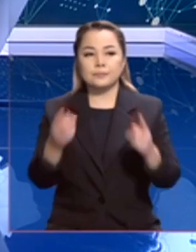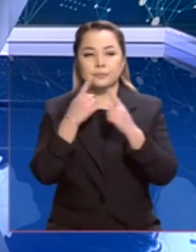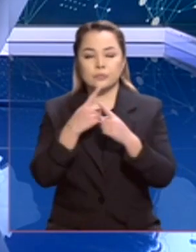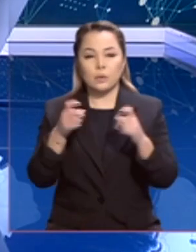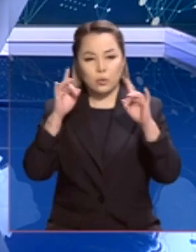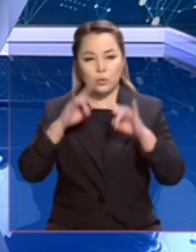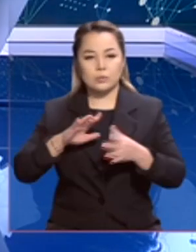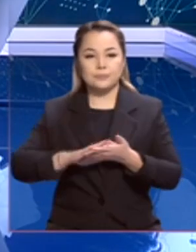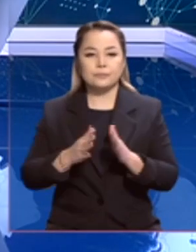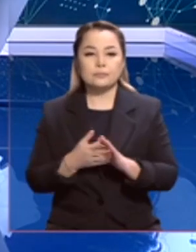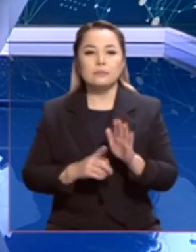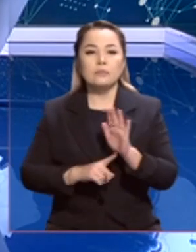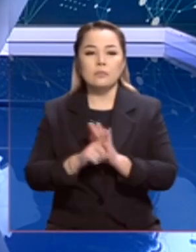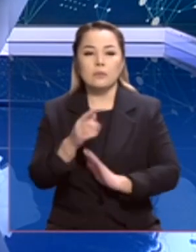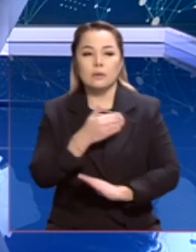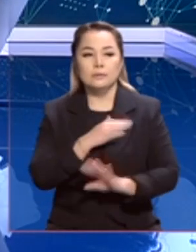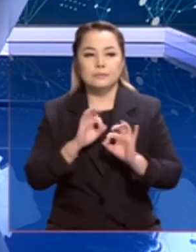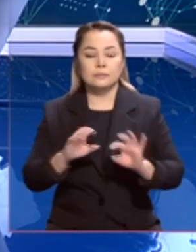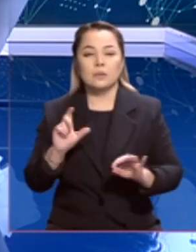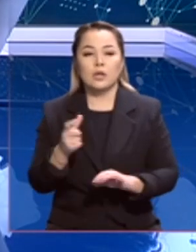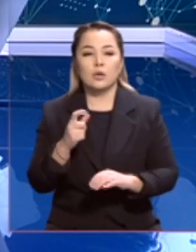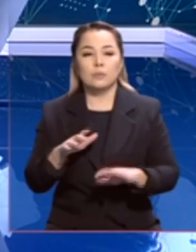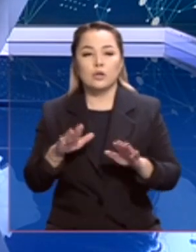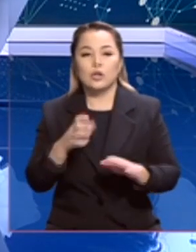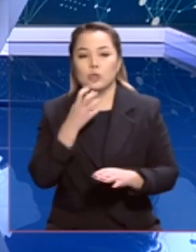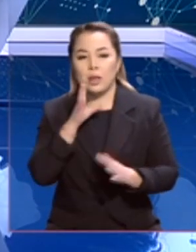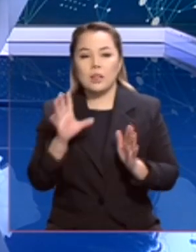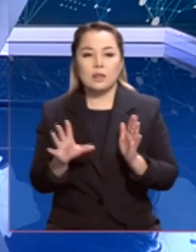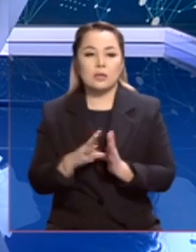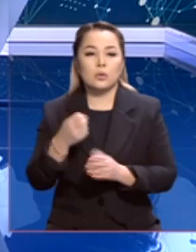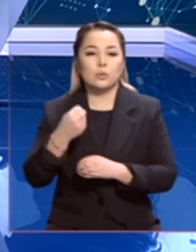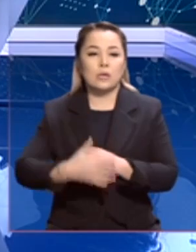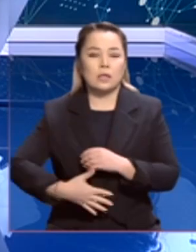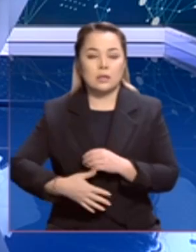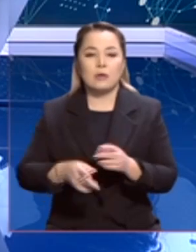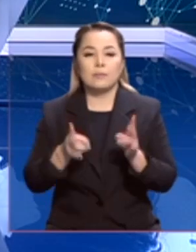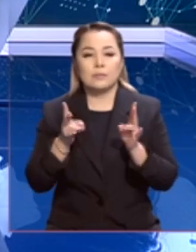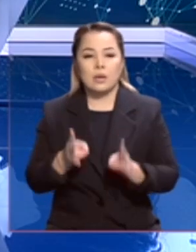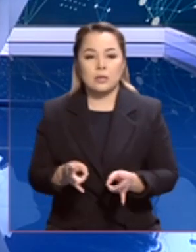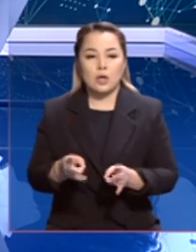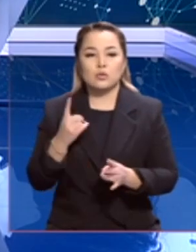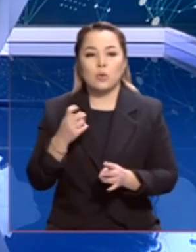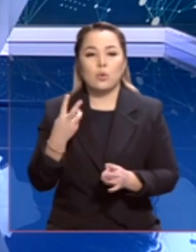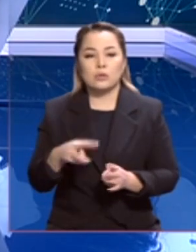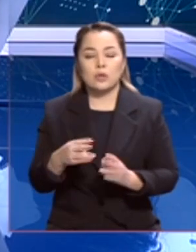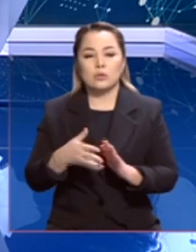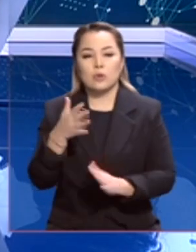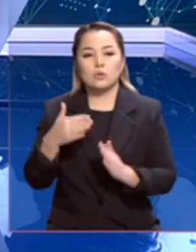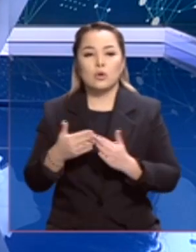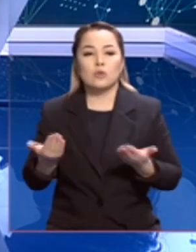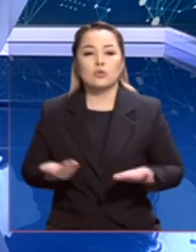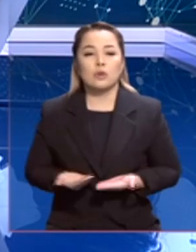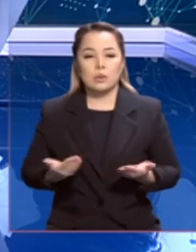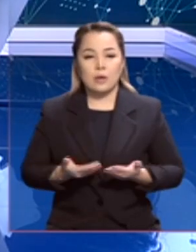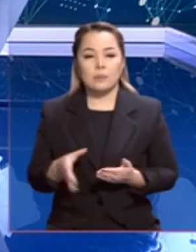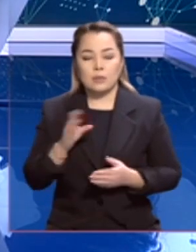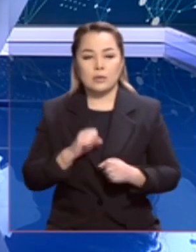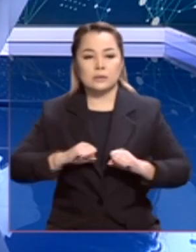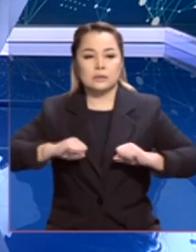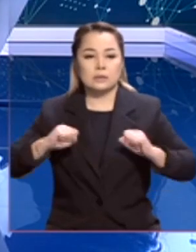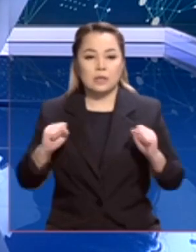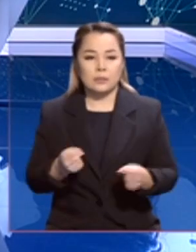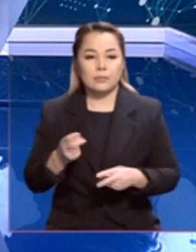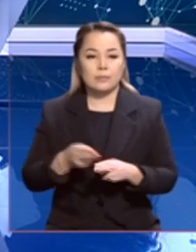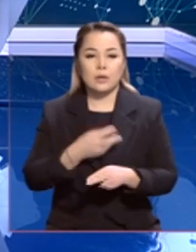Хабарымызды төтенше жағдайдан бастасақ, Екібастұздың жылу электр орталығында апат болып, 130 көпқабатты үйдің тұрғындары қақаған